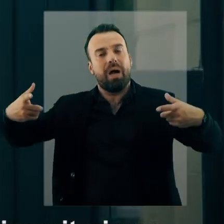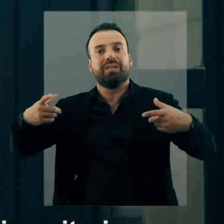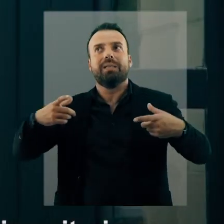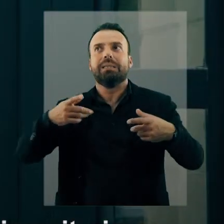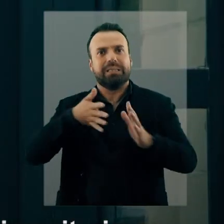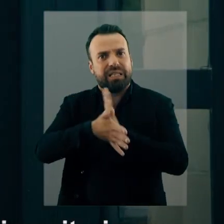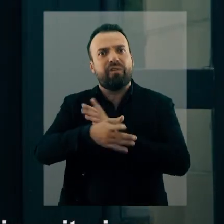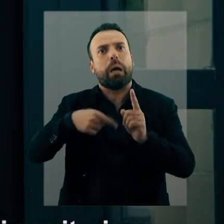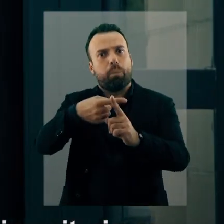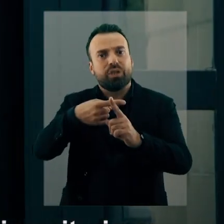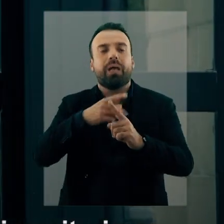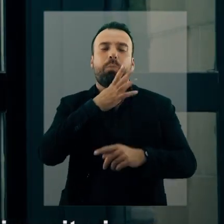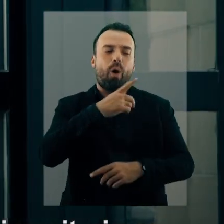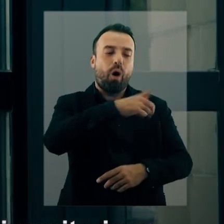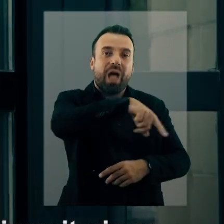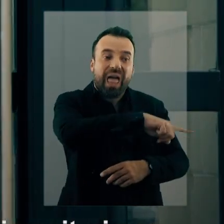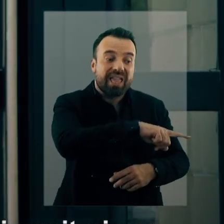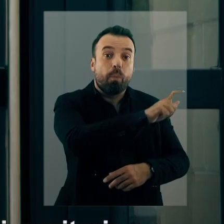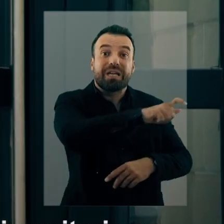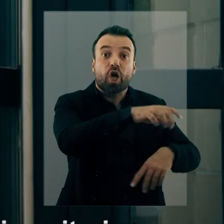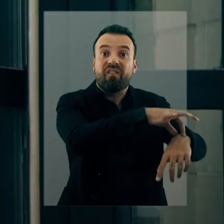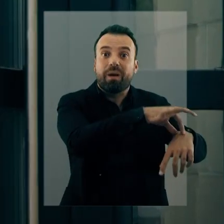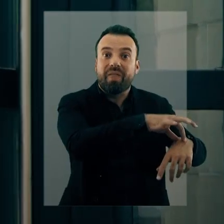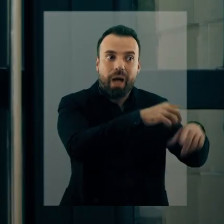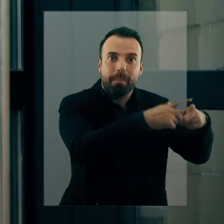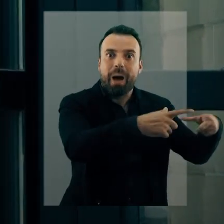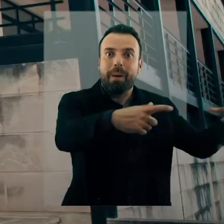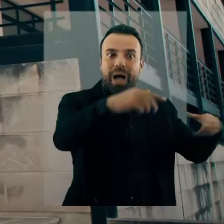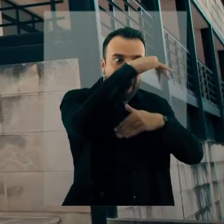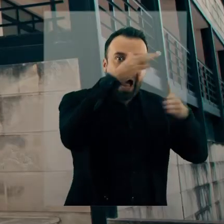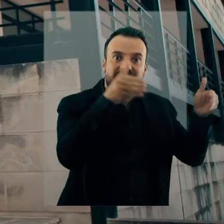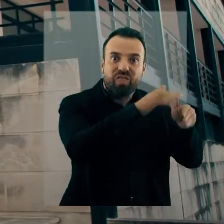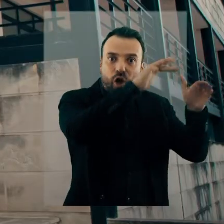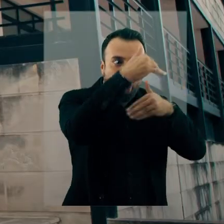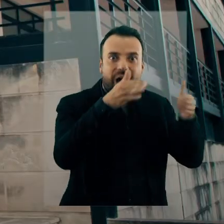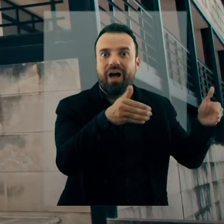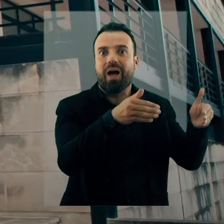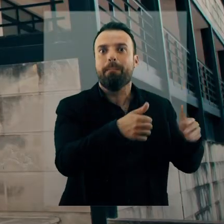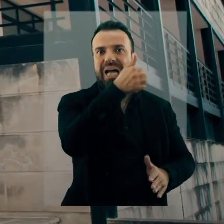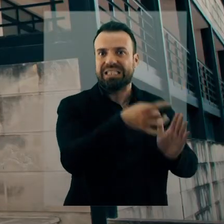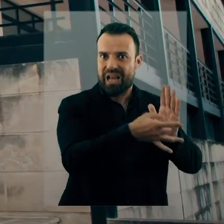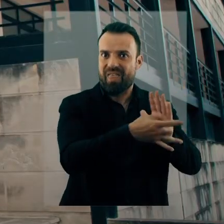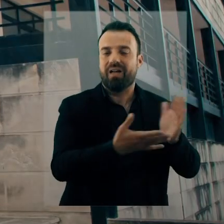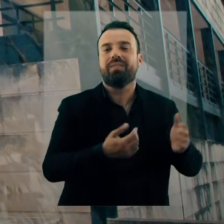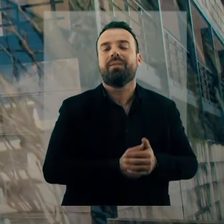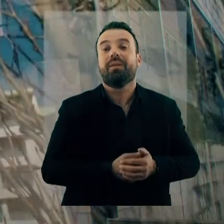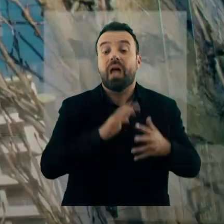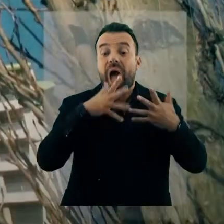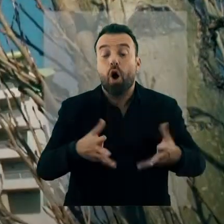créixer i això permet oferir atenció a un major nombre de persones afectades i alhora millorar la qualitat de les